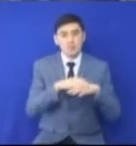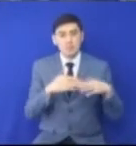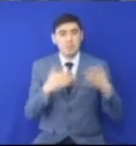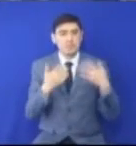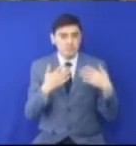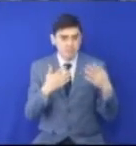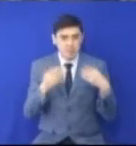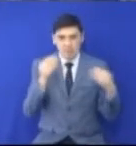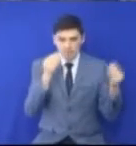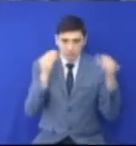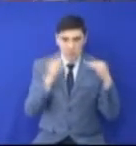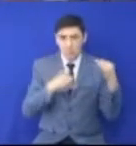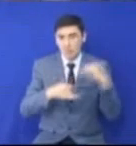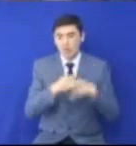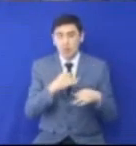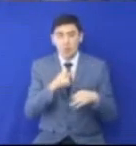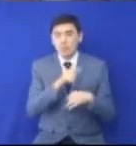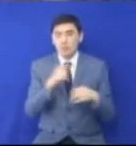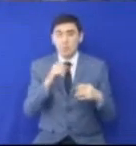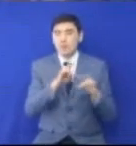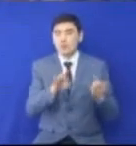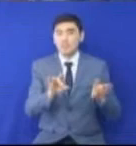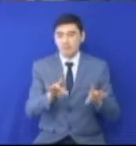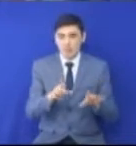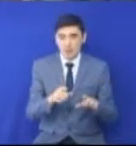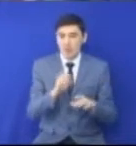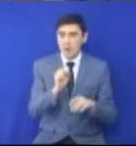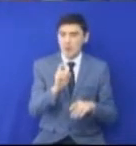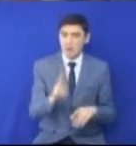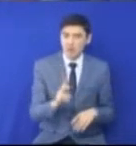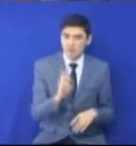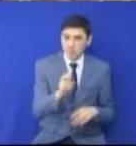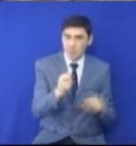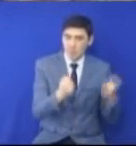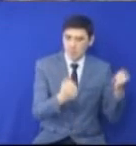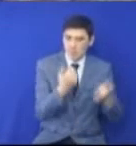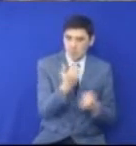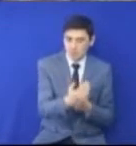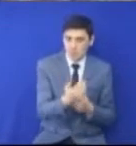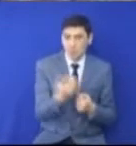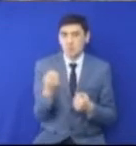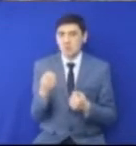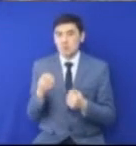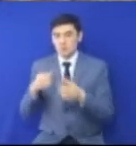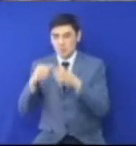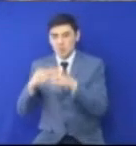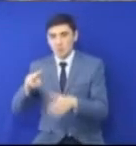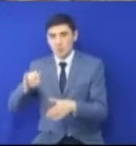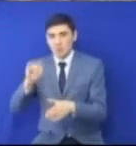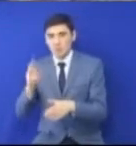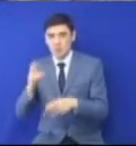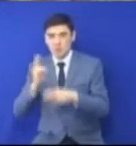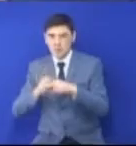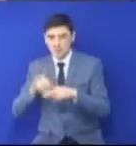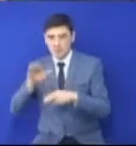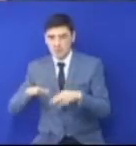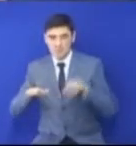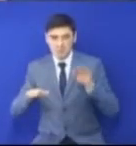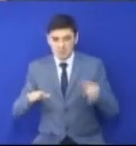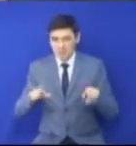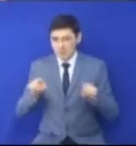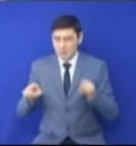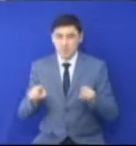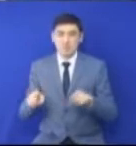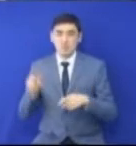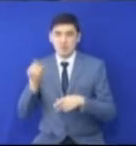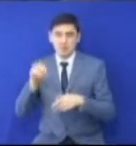сақшылары автокөлік аккумуляторлары мен кәріз қақпақтарын қолдығылы оқиғалары жиілегенін айтты. Ұрылар оны көбіне темір